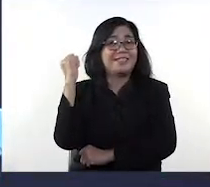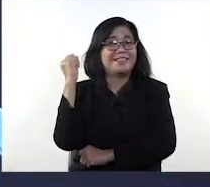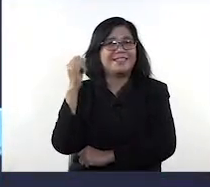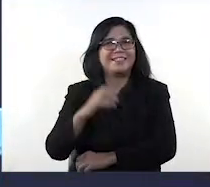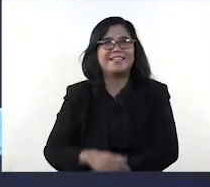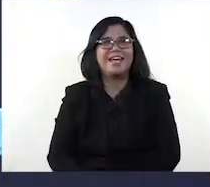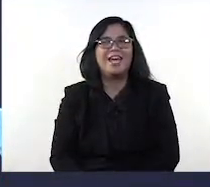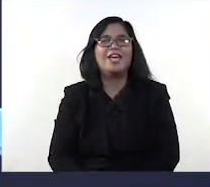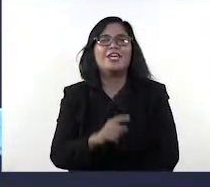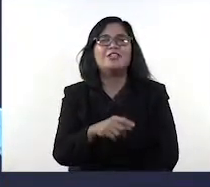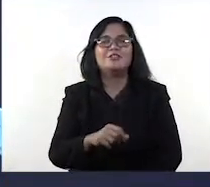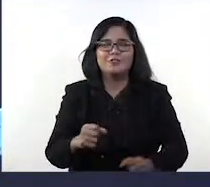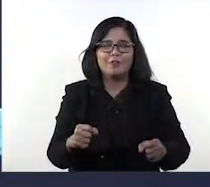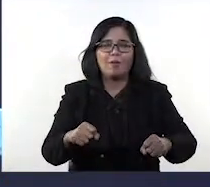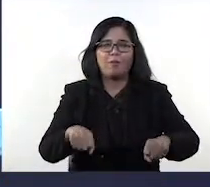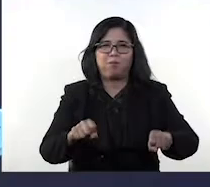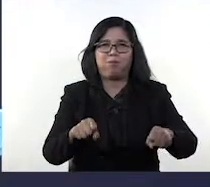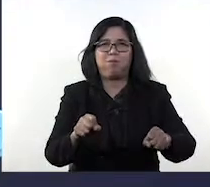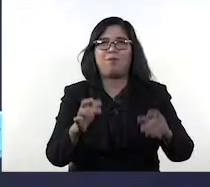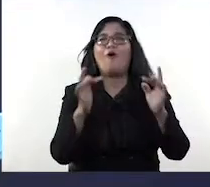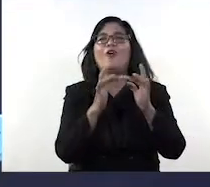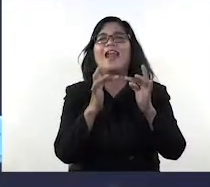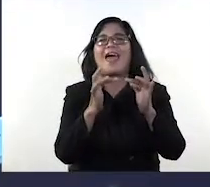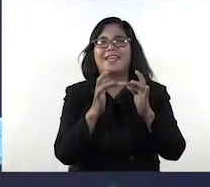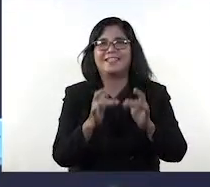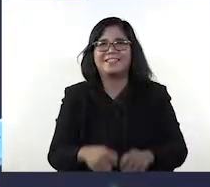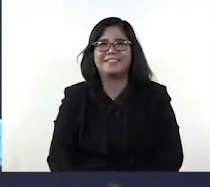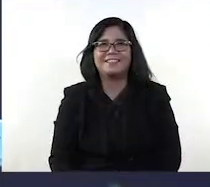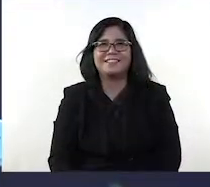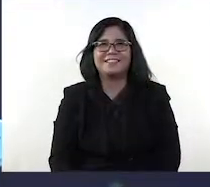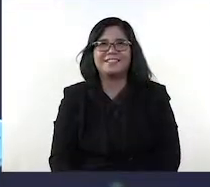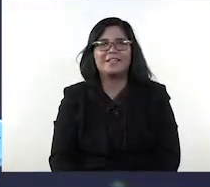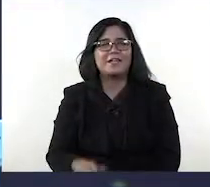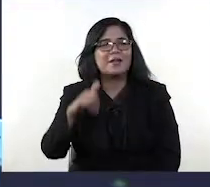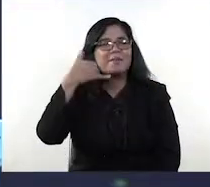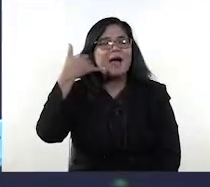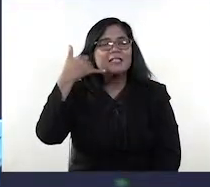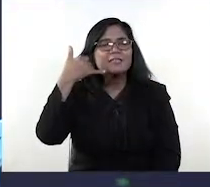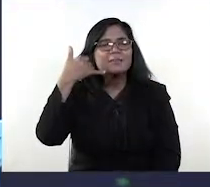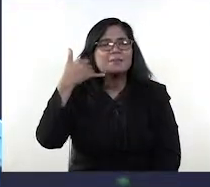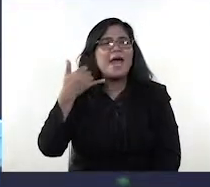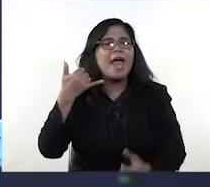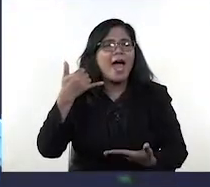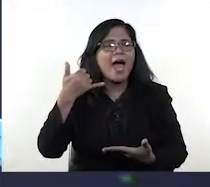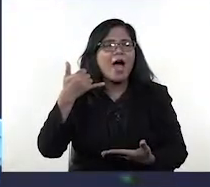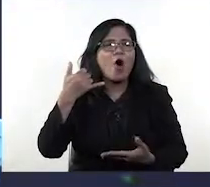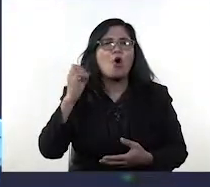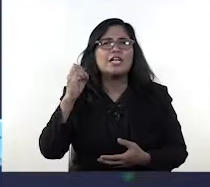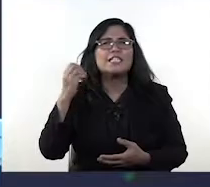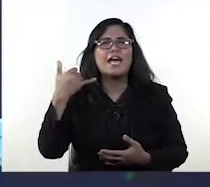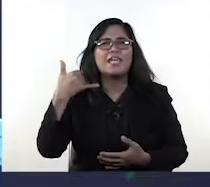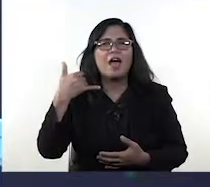Hai driver ojol sejarah Hai Mas pesanannya belum datang Mas